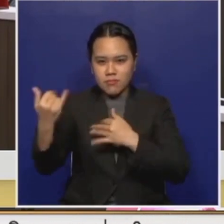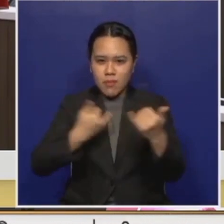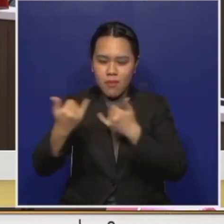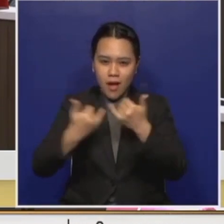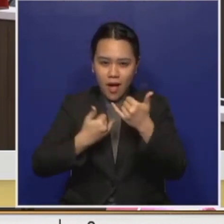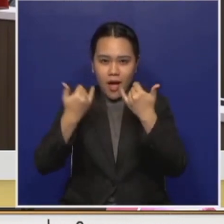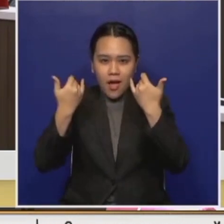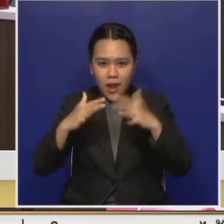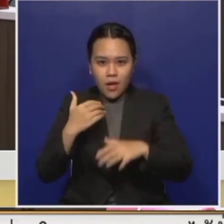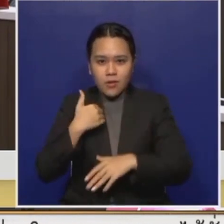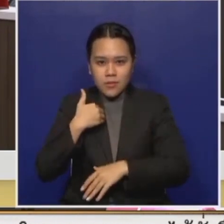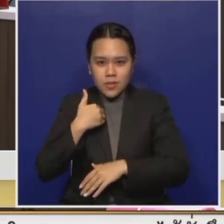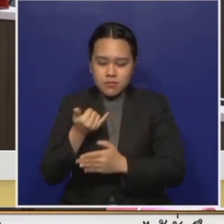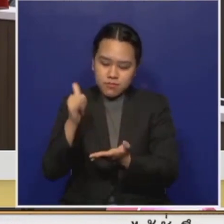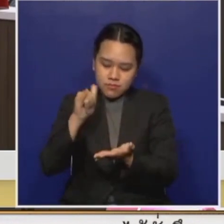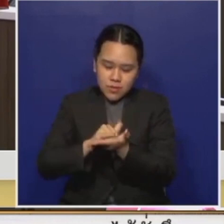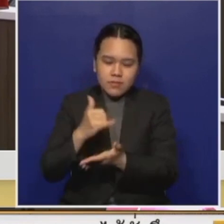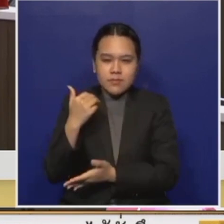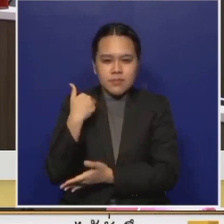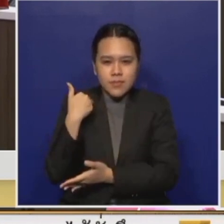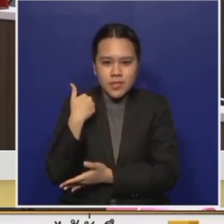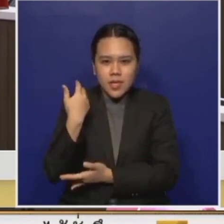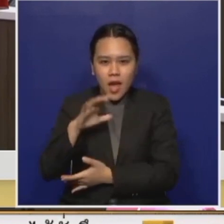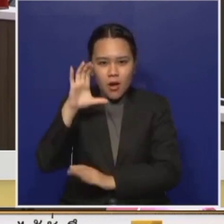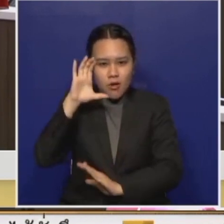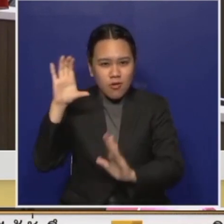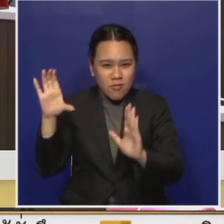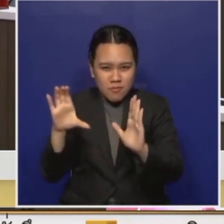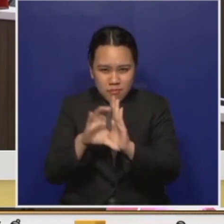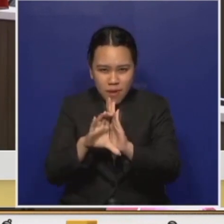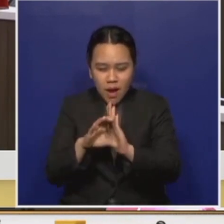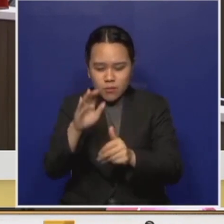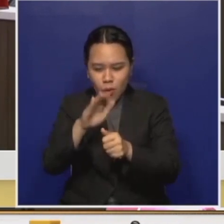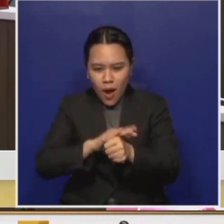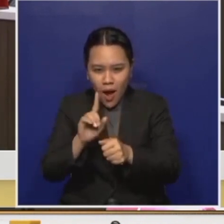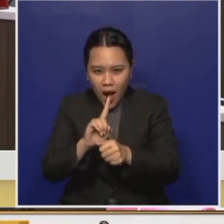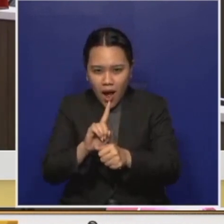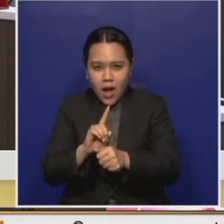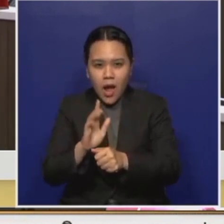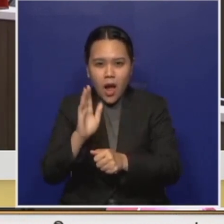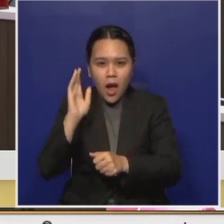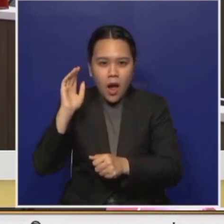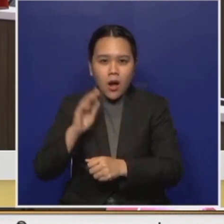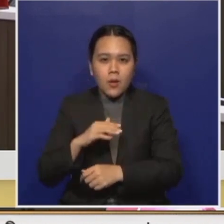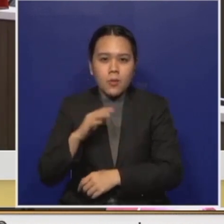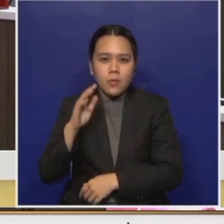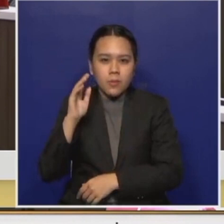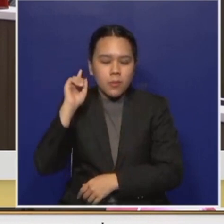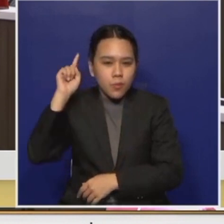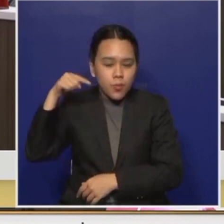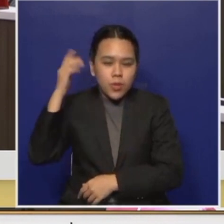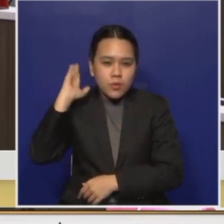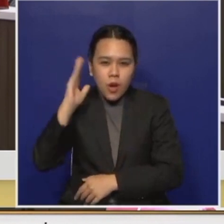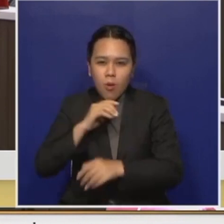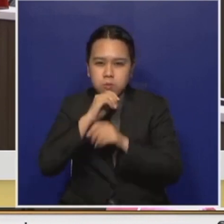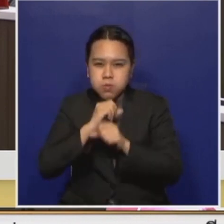เป็นลมไปกหลายคนภาพทรันทดทสดขบสองตายายรอมาครึ่งวนต้องเอาห่อข้ามากินนั่